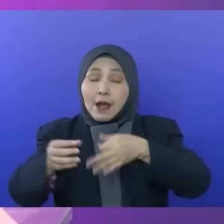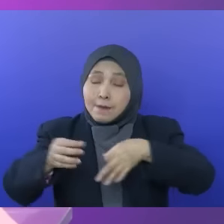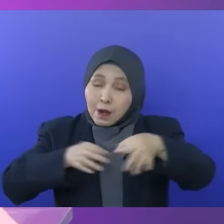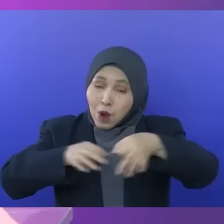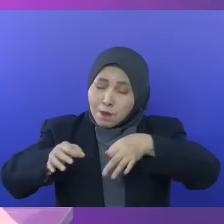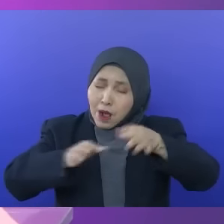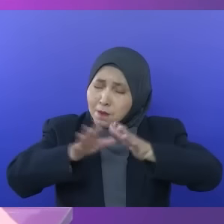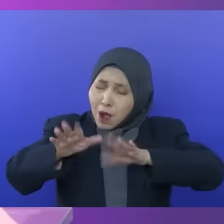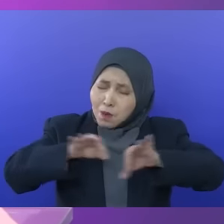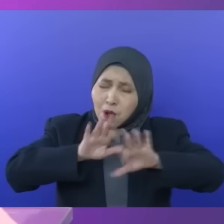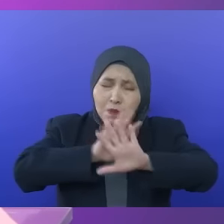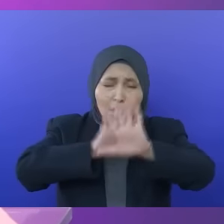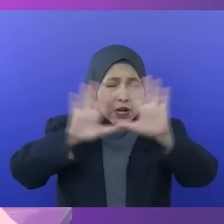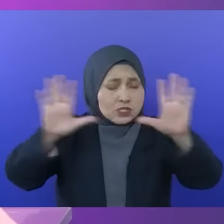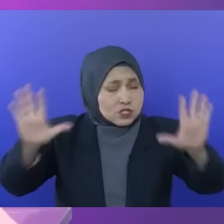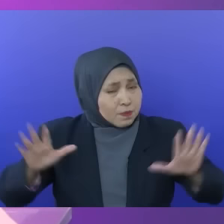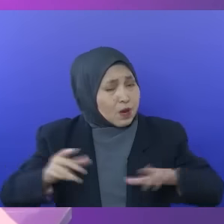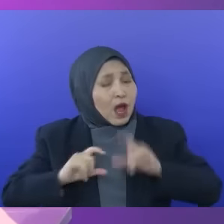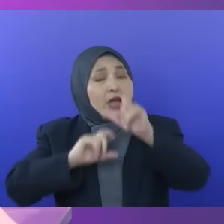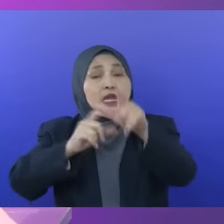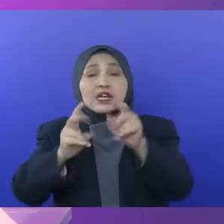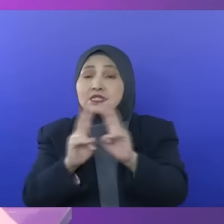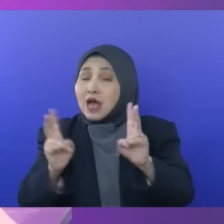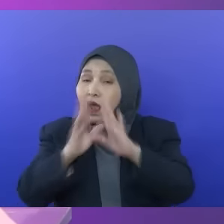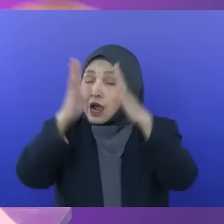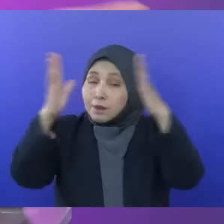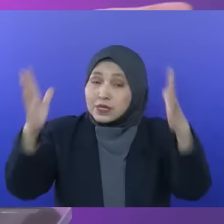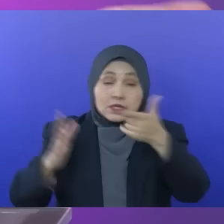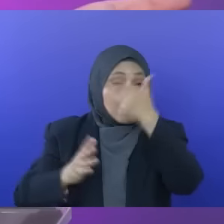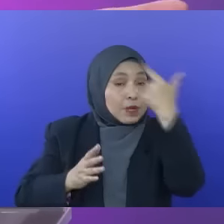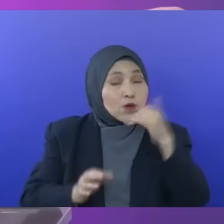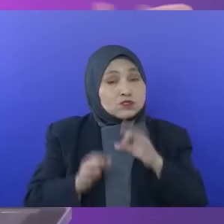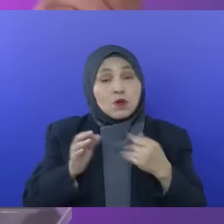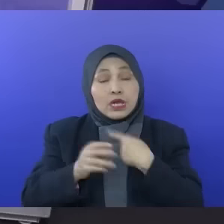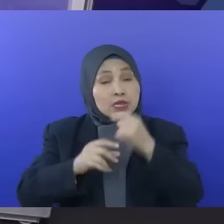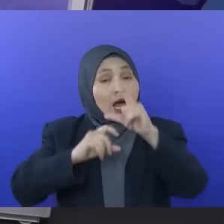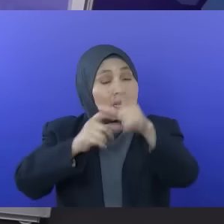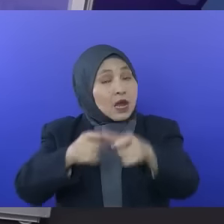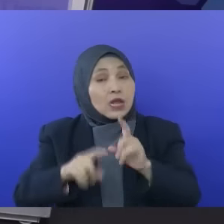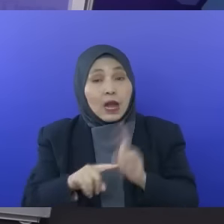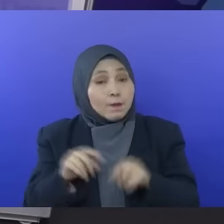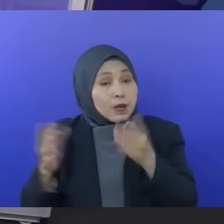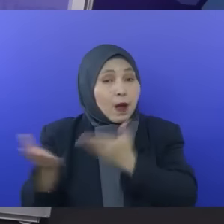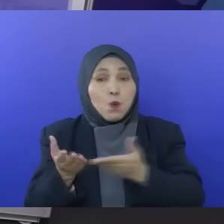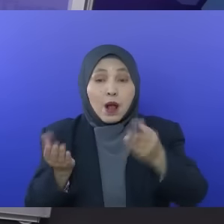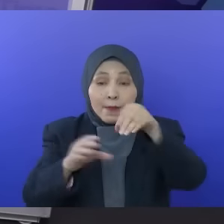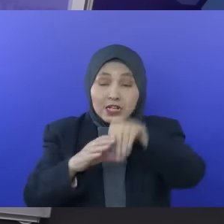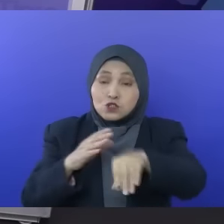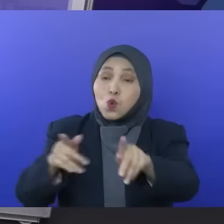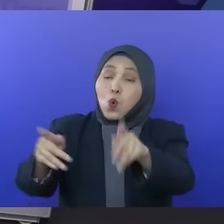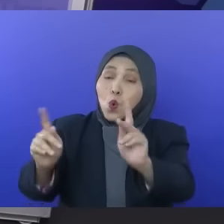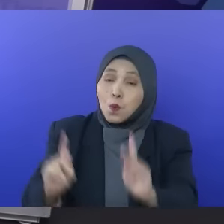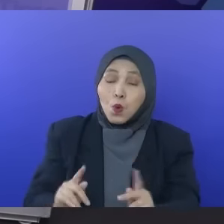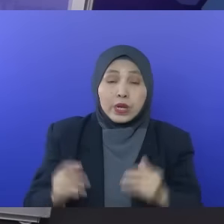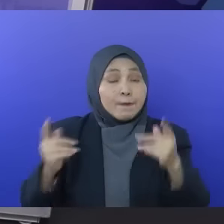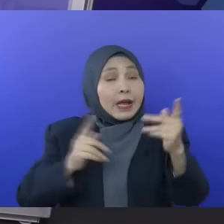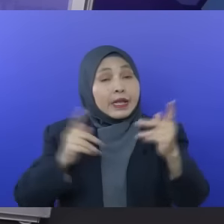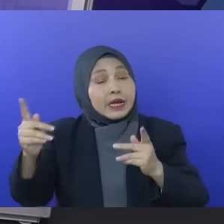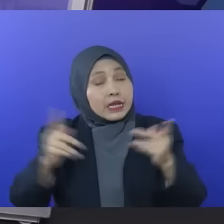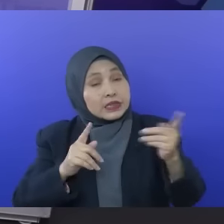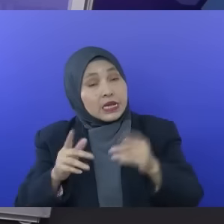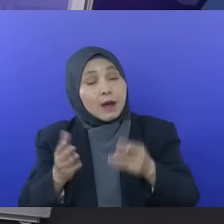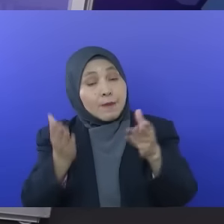itu adalah hadiah yang amat besar karena hadiah ustaznya tak boleh bawa masuk bubuk Nah kita dapat